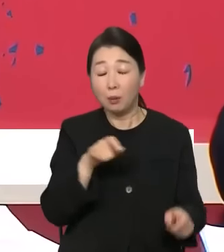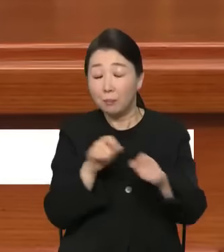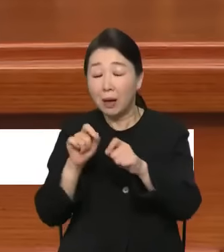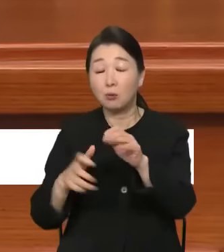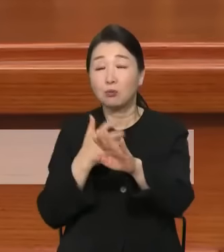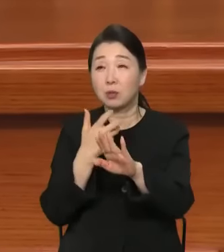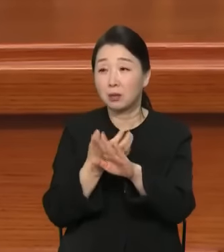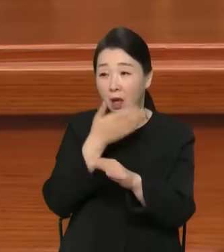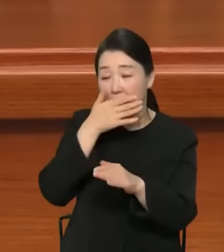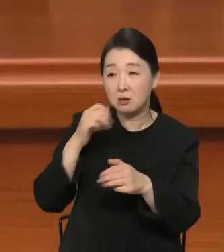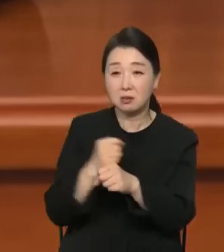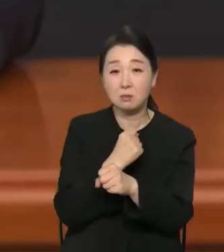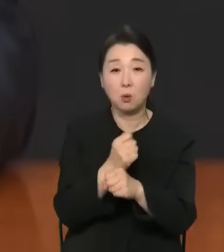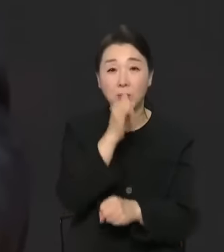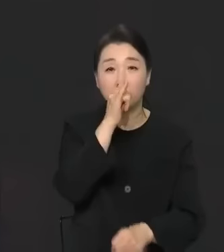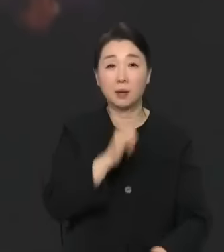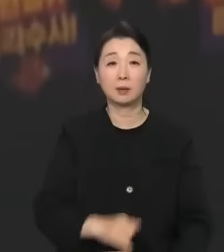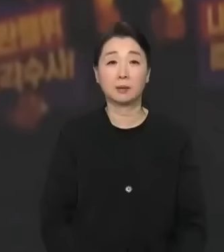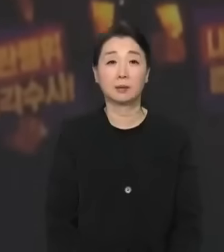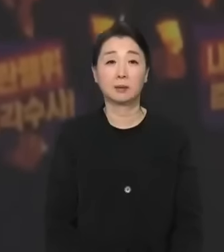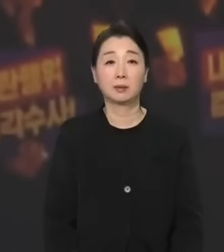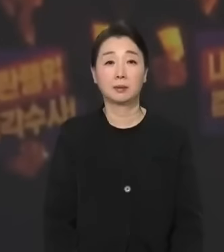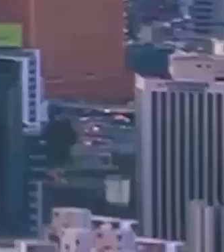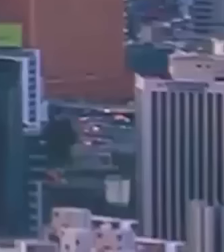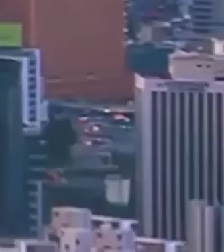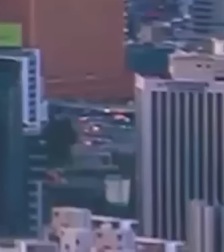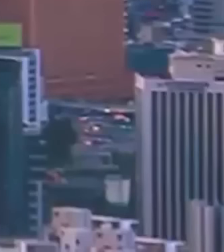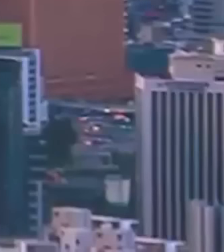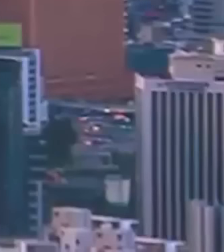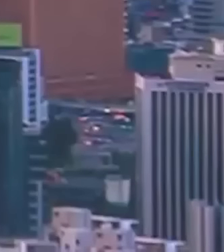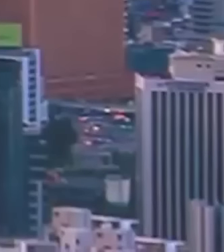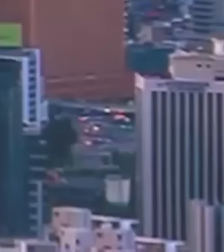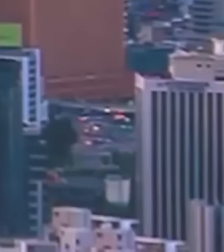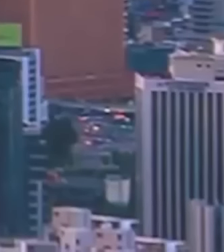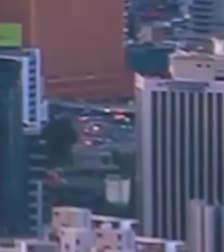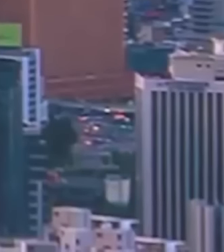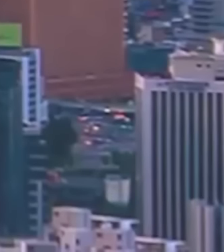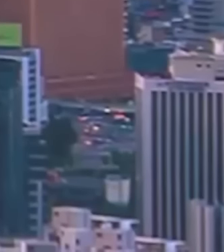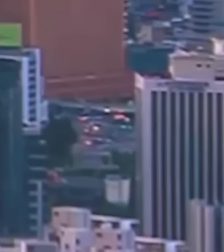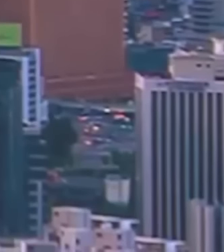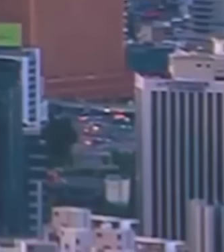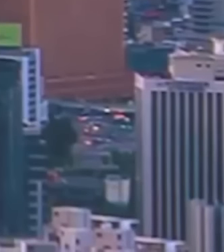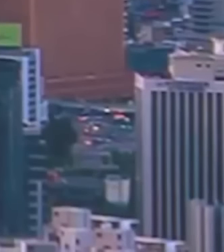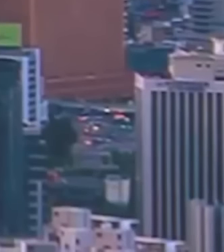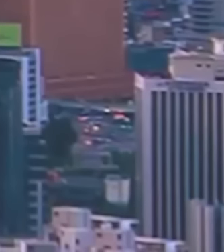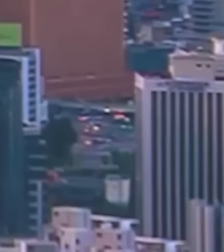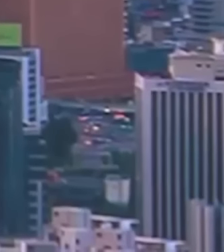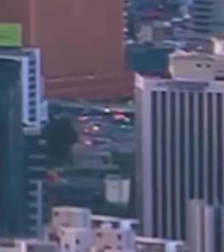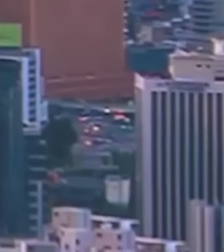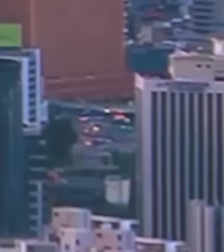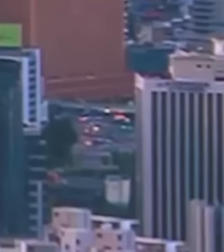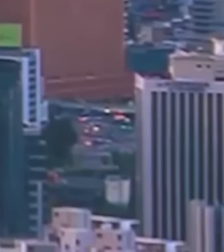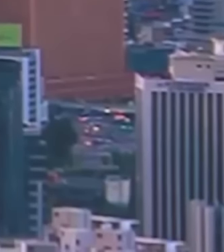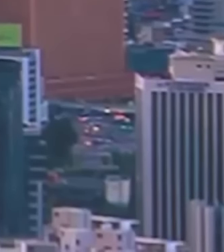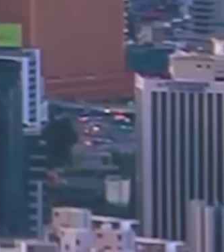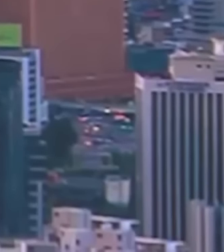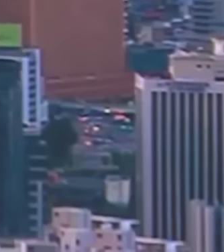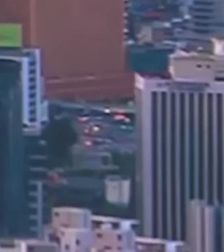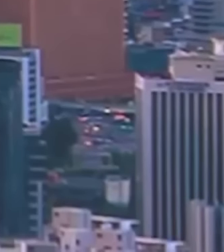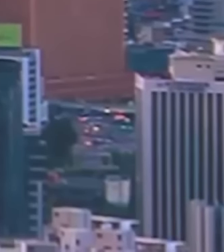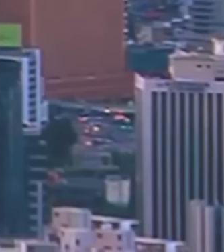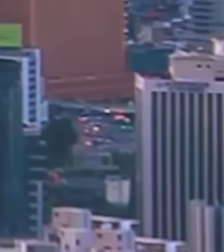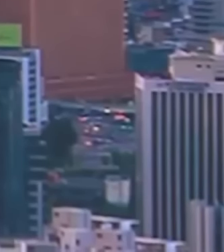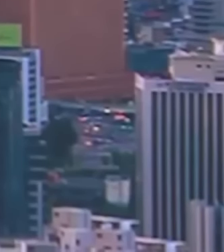있습니다 JTBC 이희정 아침의 커 정재훈입니다 지금이 기사 가장 먼저 매일